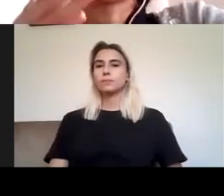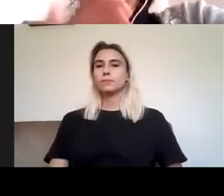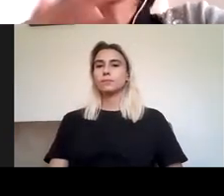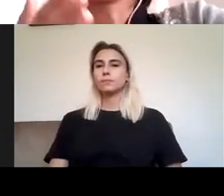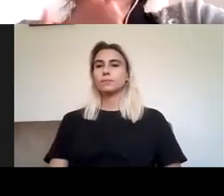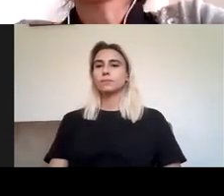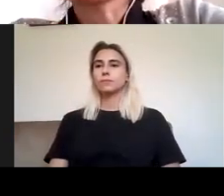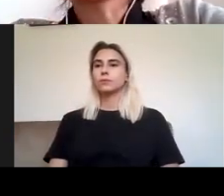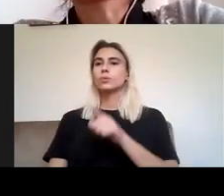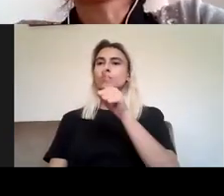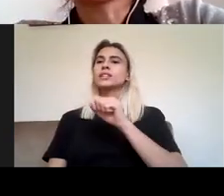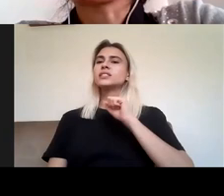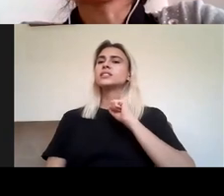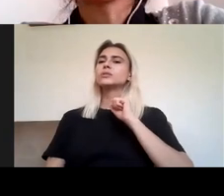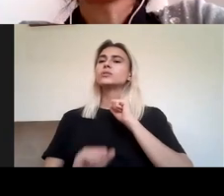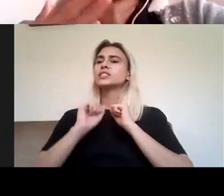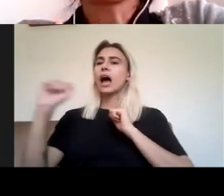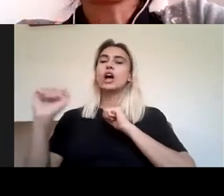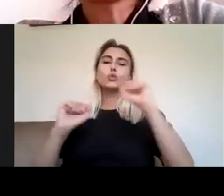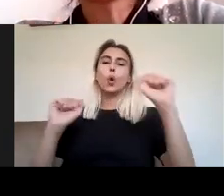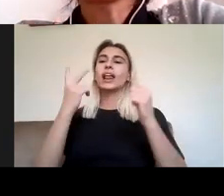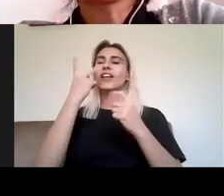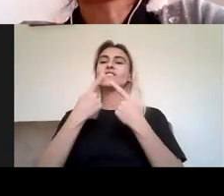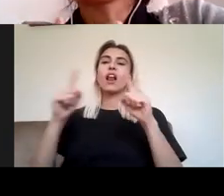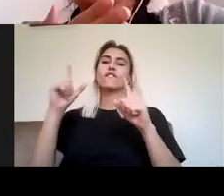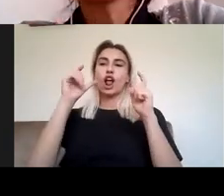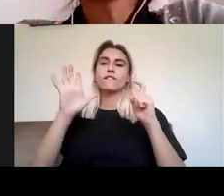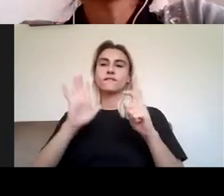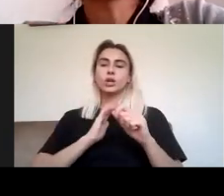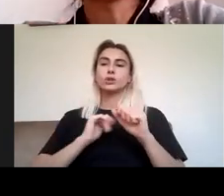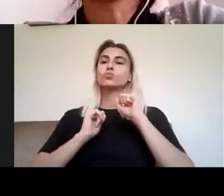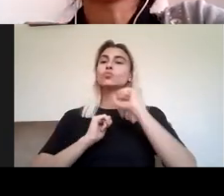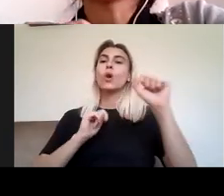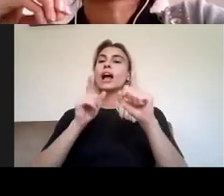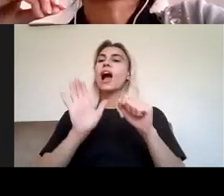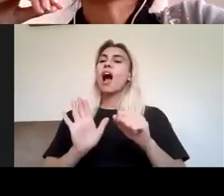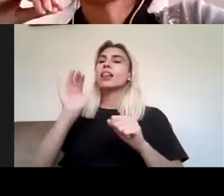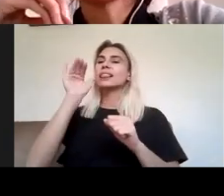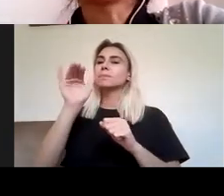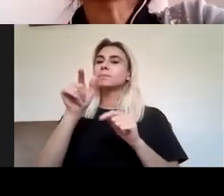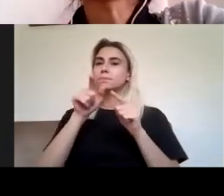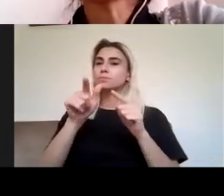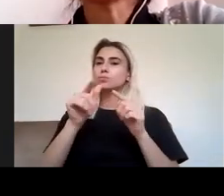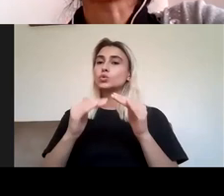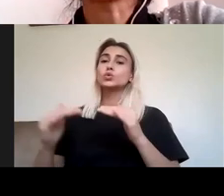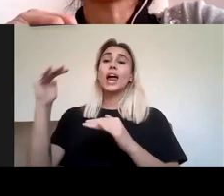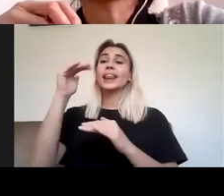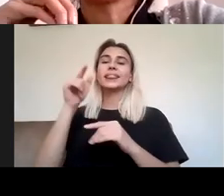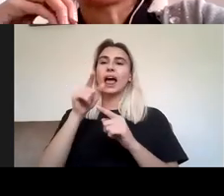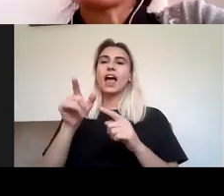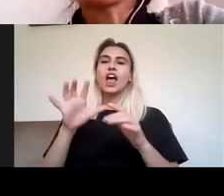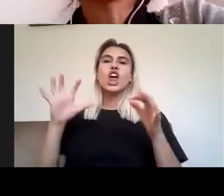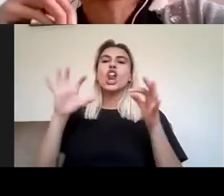şu sağ ve solda iki ayrı fotoğraf var. Soldaki fotoğrafta kaldırımın üzerinde kaldırıma ilişkin